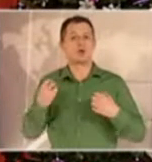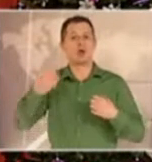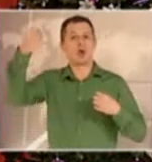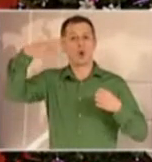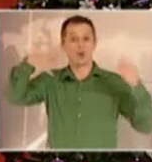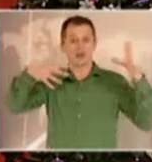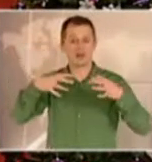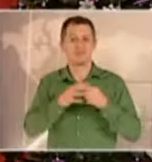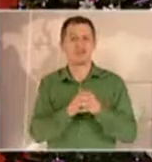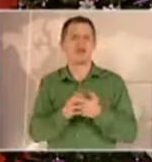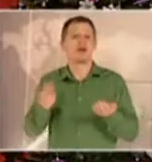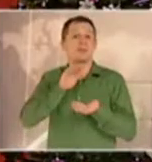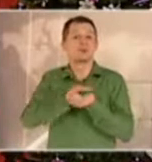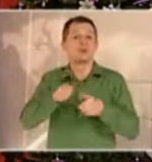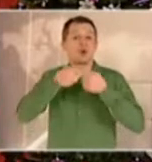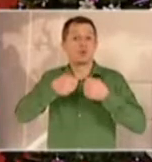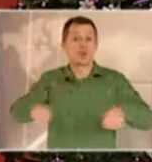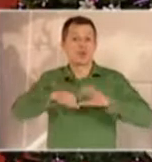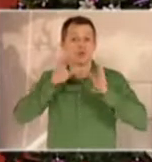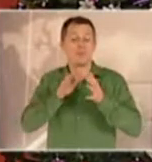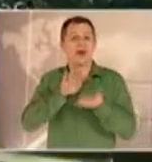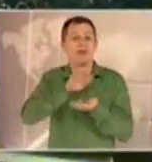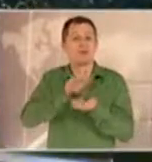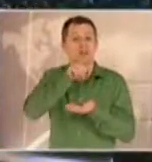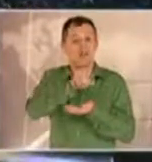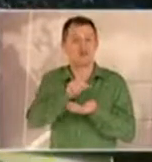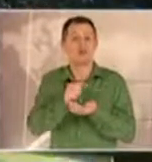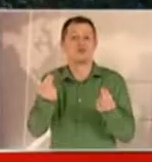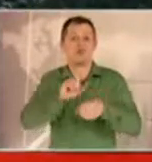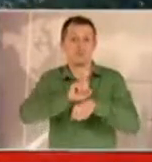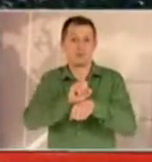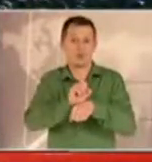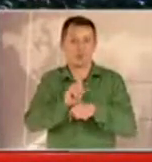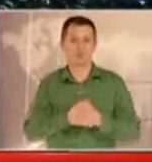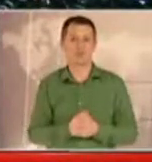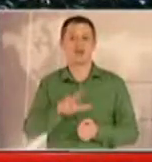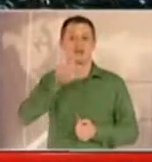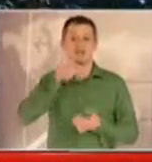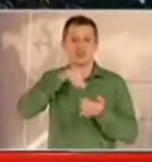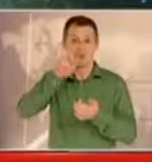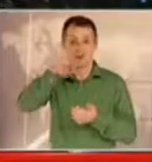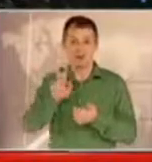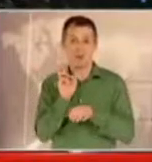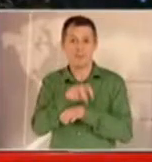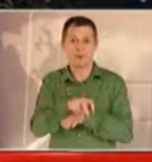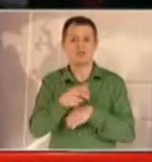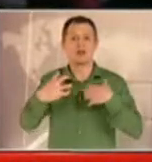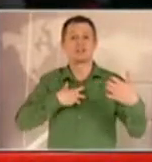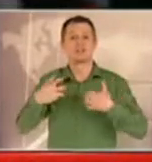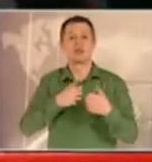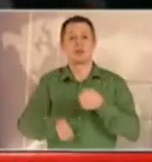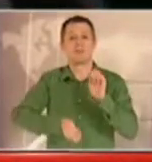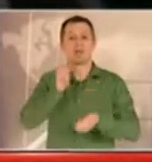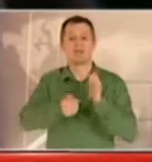care a ținut mulțimea nemișcată preț de câteva minute. Peste 30.000 de persoane au participat la spectacolul din